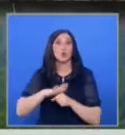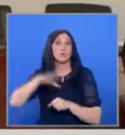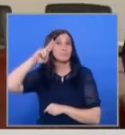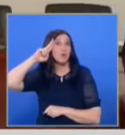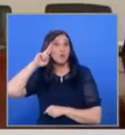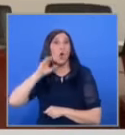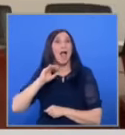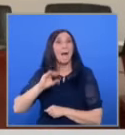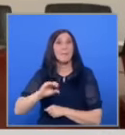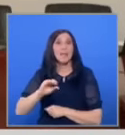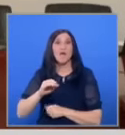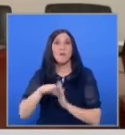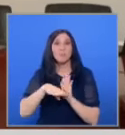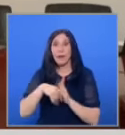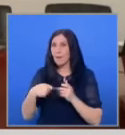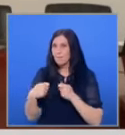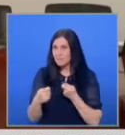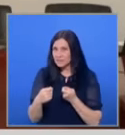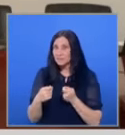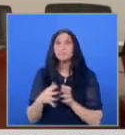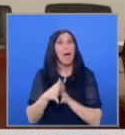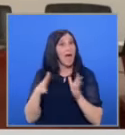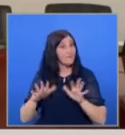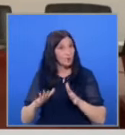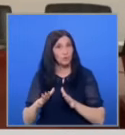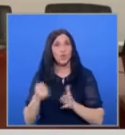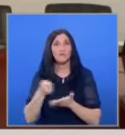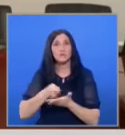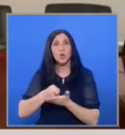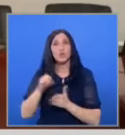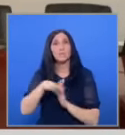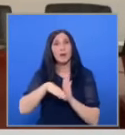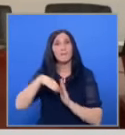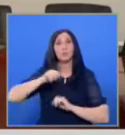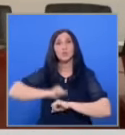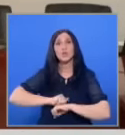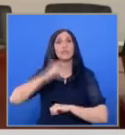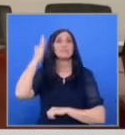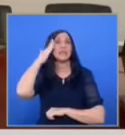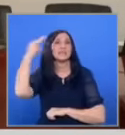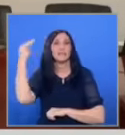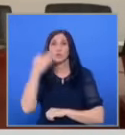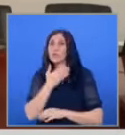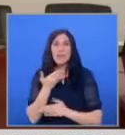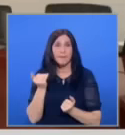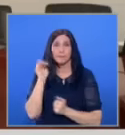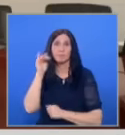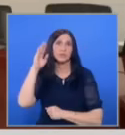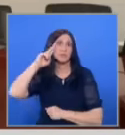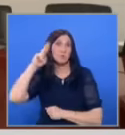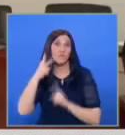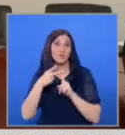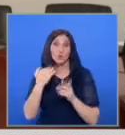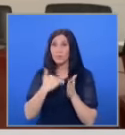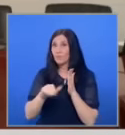на капиталовата програма е бизнеса и най-вероятно инвестиционните програми на общините и на Министерството на ведомствата няма да бъдат изпълнени през втората